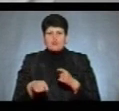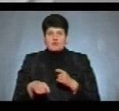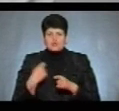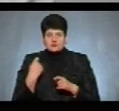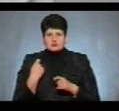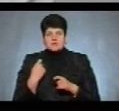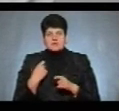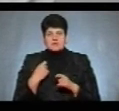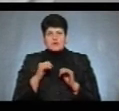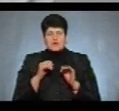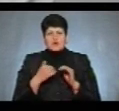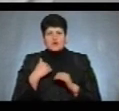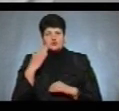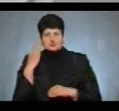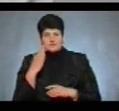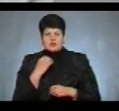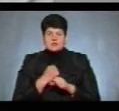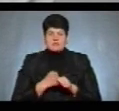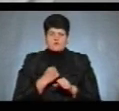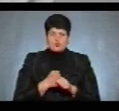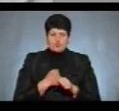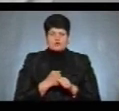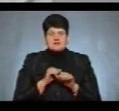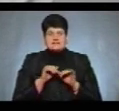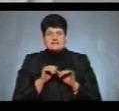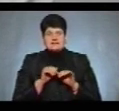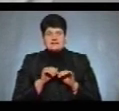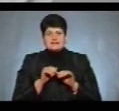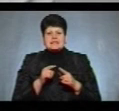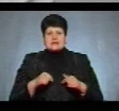процедур голосування чи порушень в роботах дільничих чи окружних